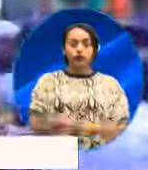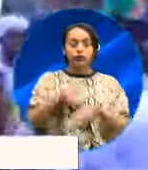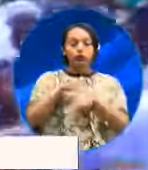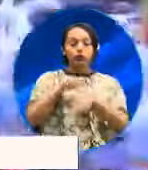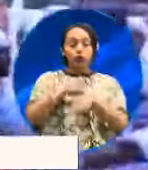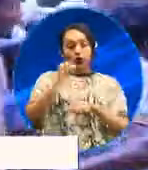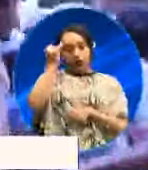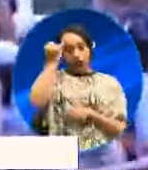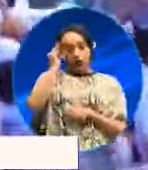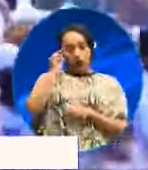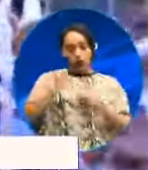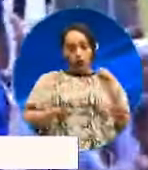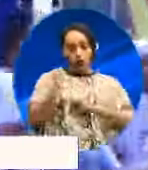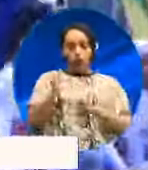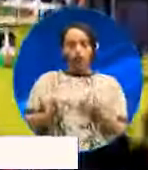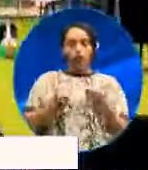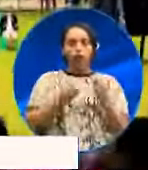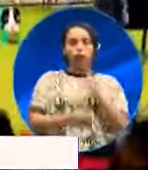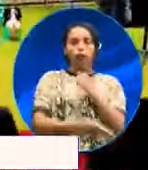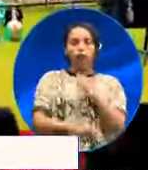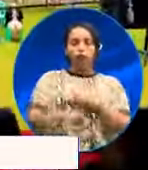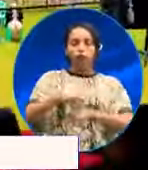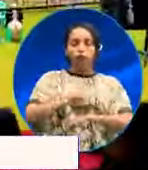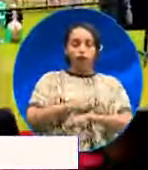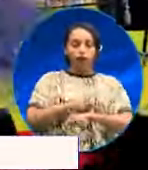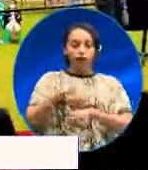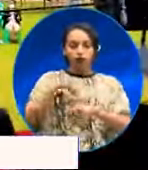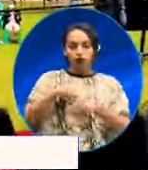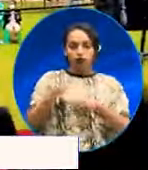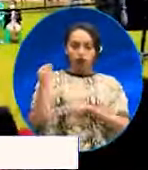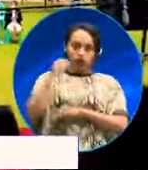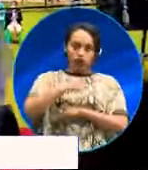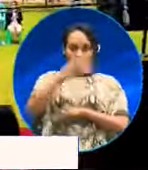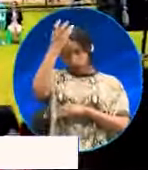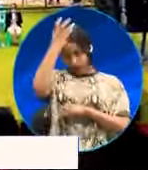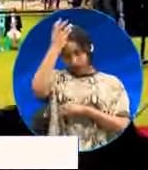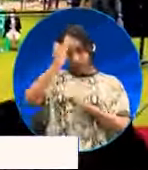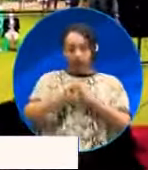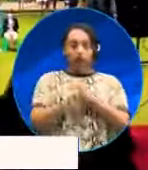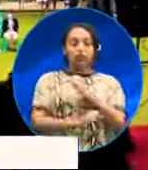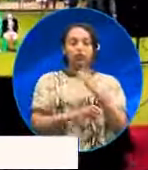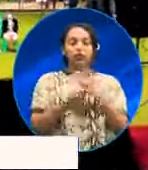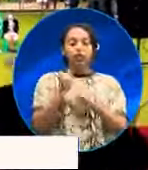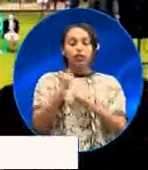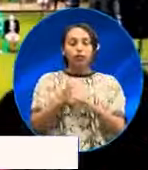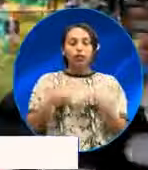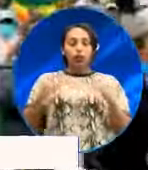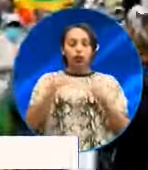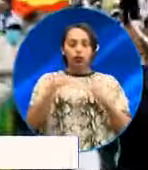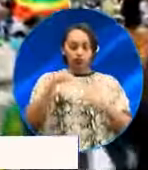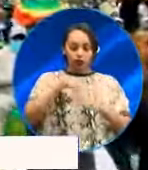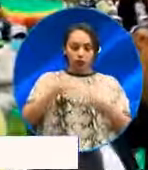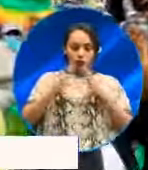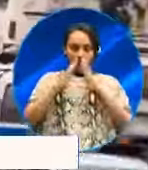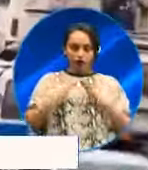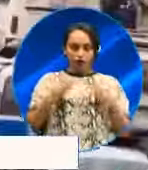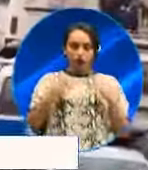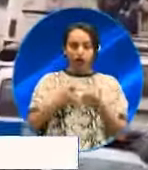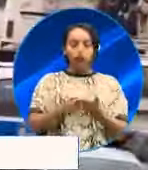በቅስቀሳው ወቅት ሐሳባቸውን ለውድድር ያቀረቡ የፖለቲካ ፓርቲዎች በምርጫው አሸንፎ መንግስት ለመመስረት ከመስራት እኩል ለምርጫው